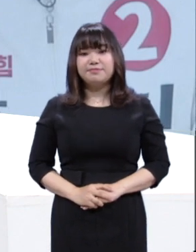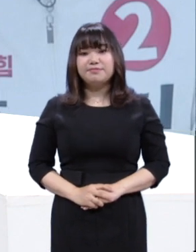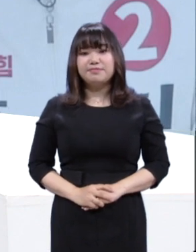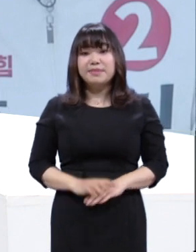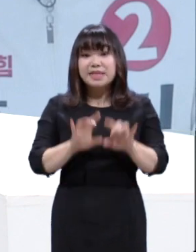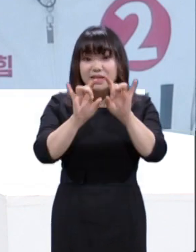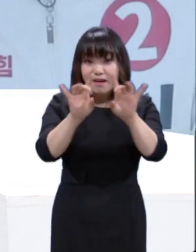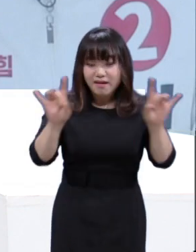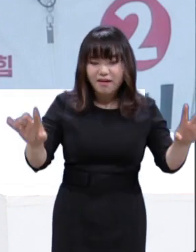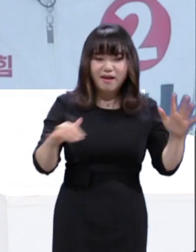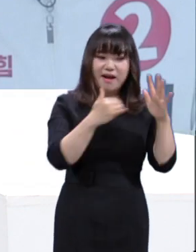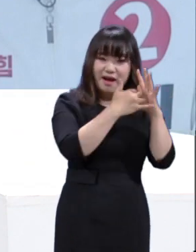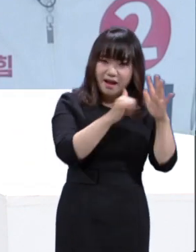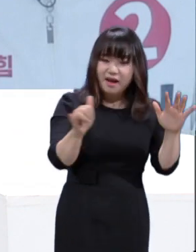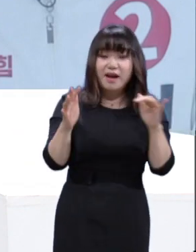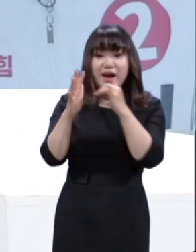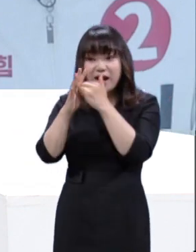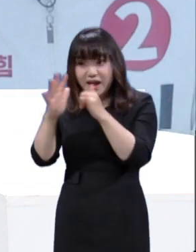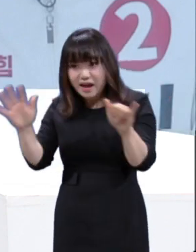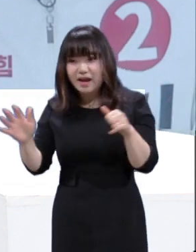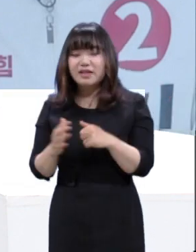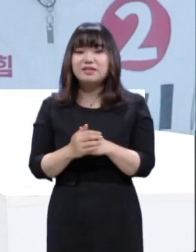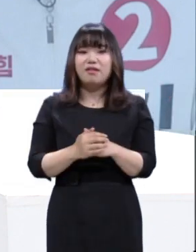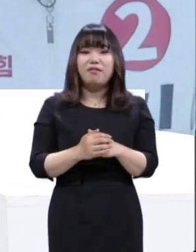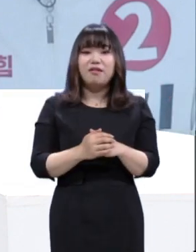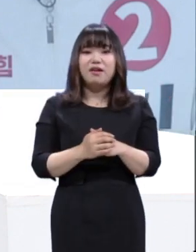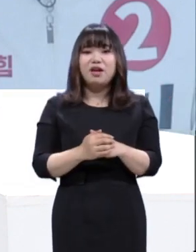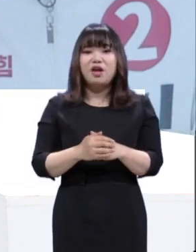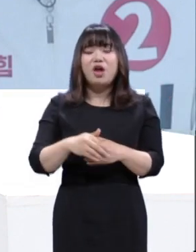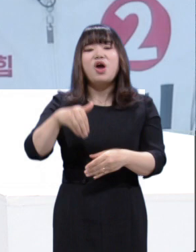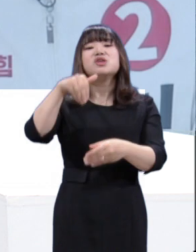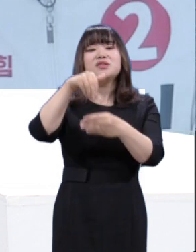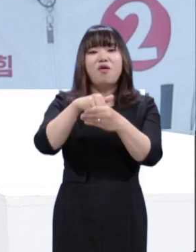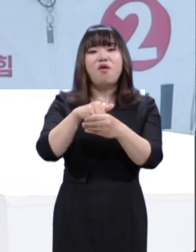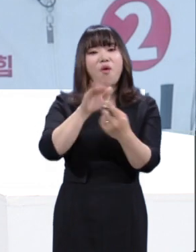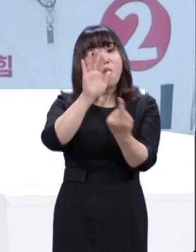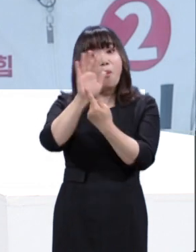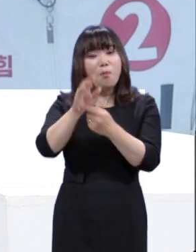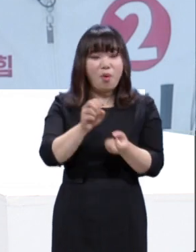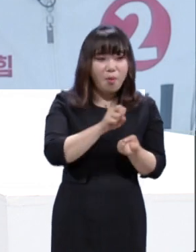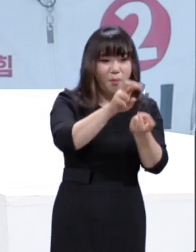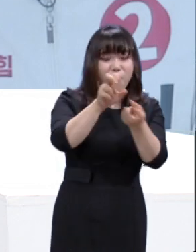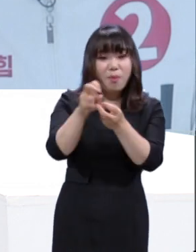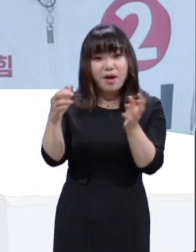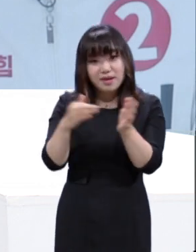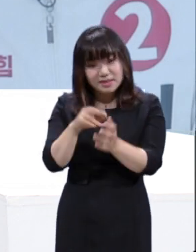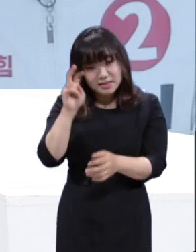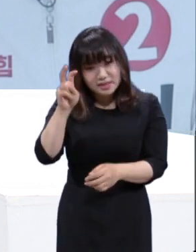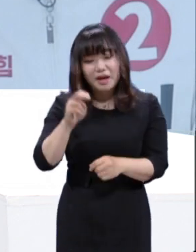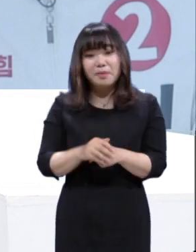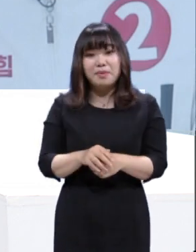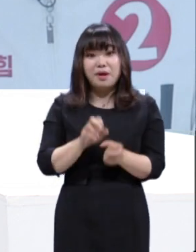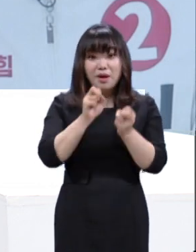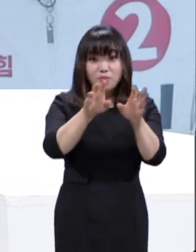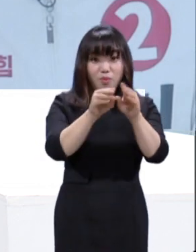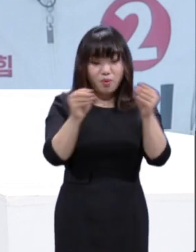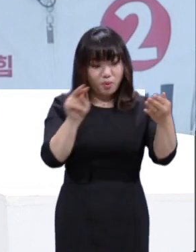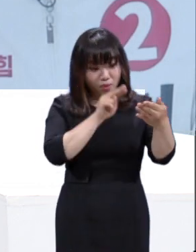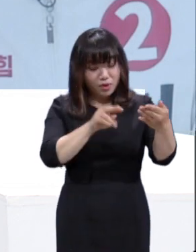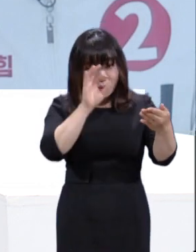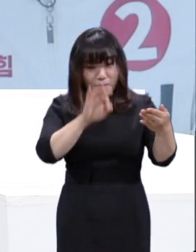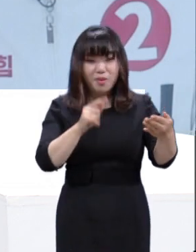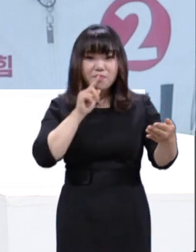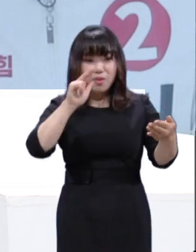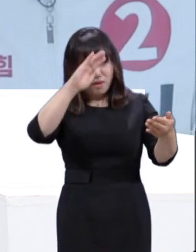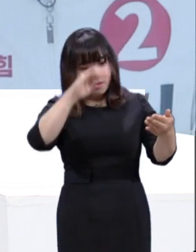네, 각 가정에 후보자들의 면면을 살펴볼 수 있는 선거 공보물이 배달됐을 겁니다. 네, 이 공보물에 담긴 후보들의 주요